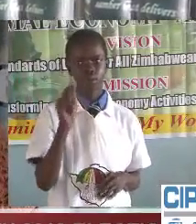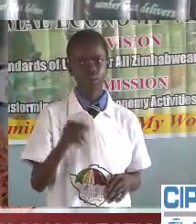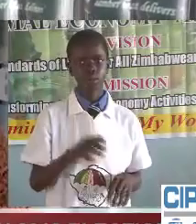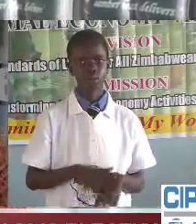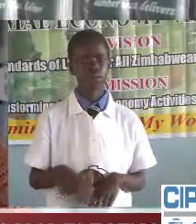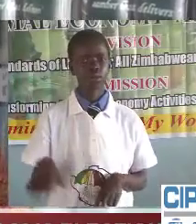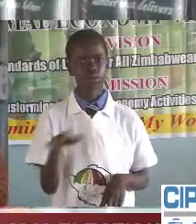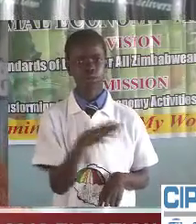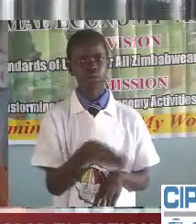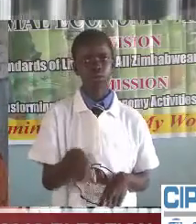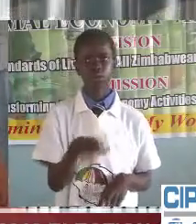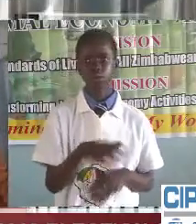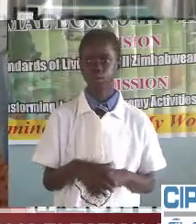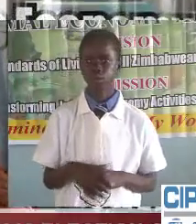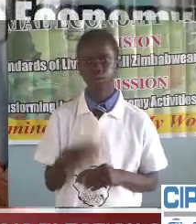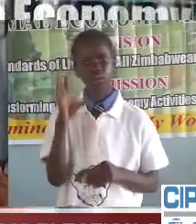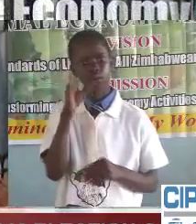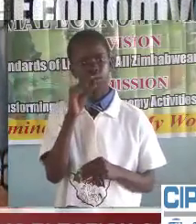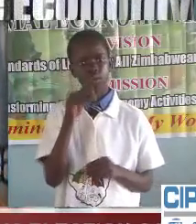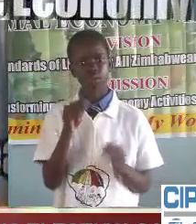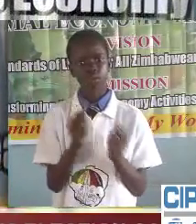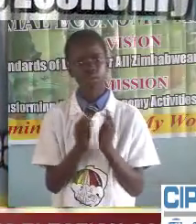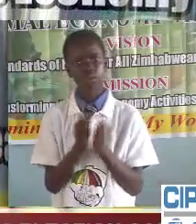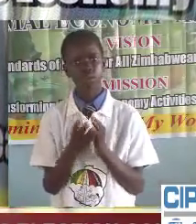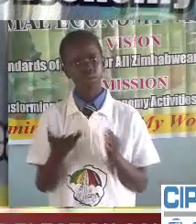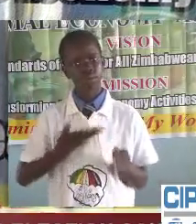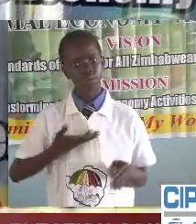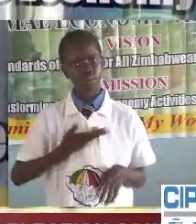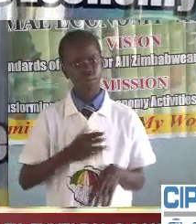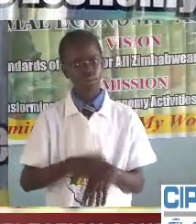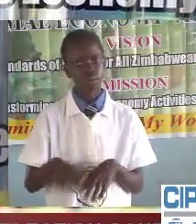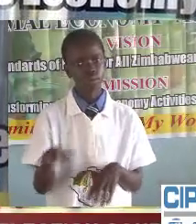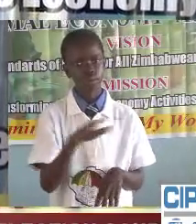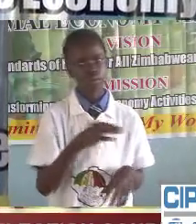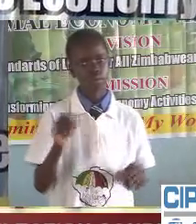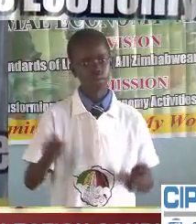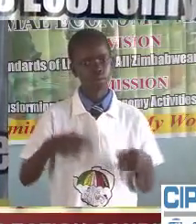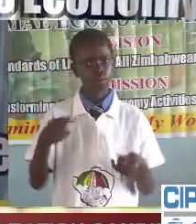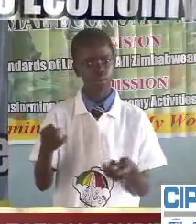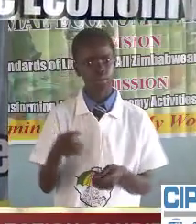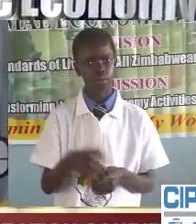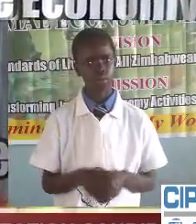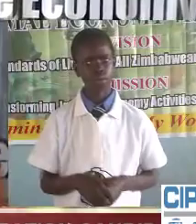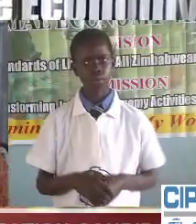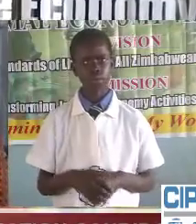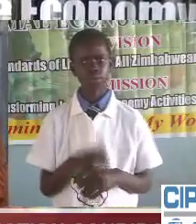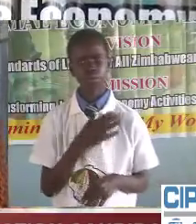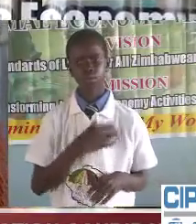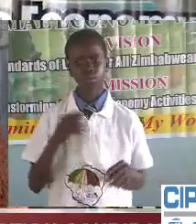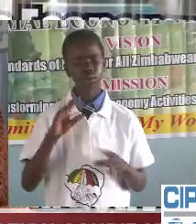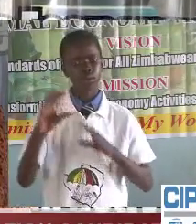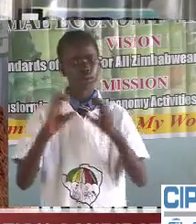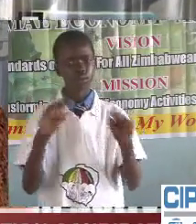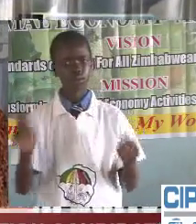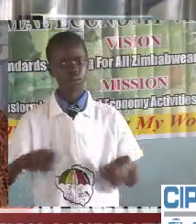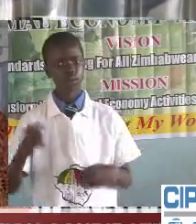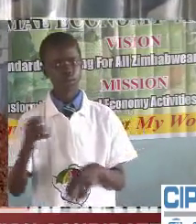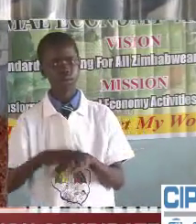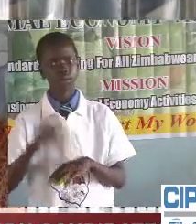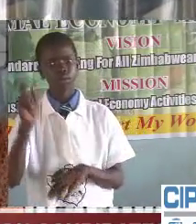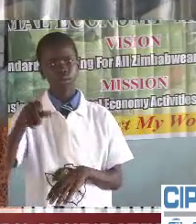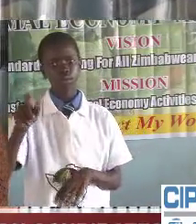ndoda kuti ndi-invite ma-questions munoda kuti vamutindi